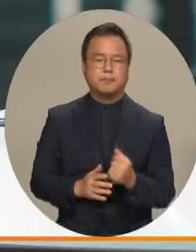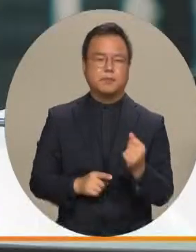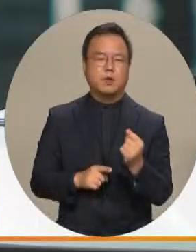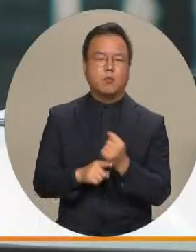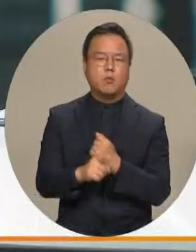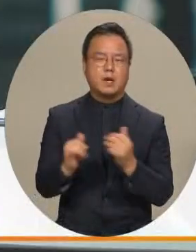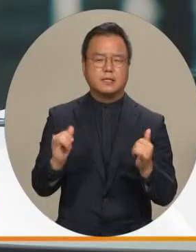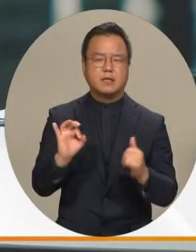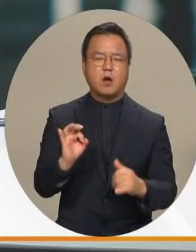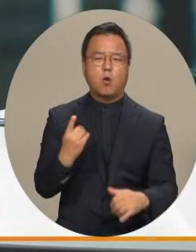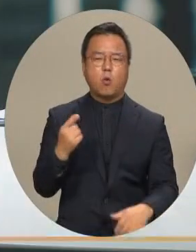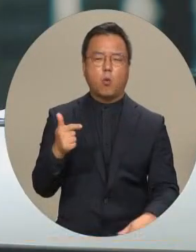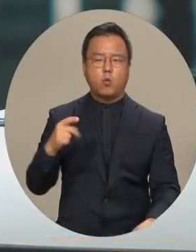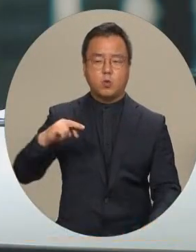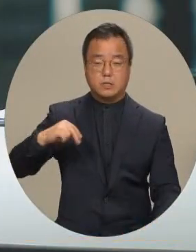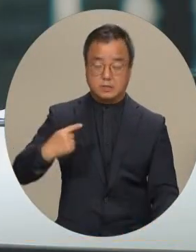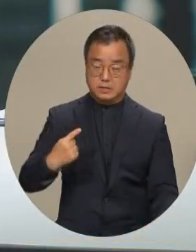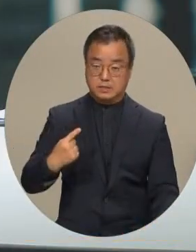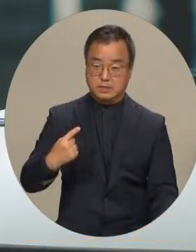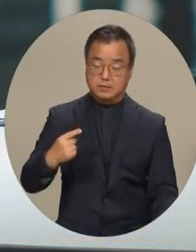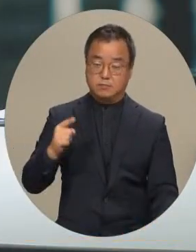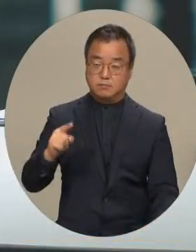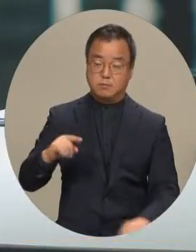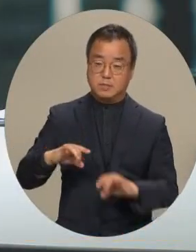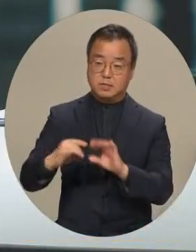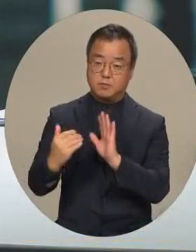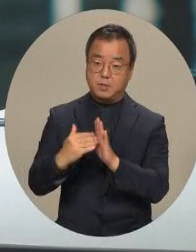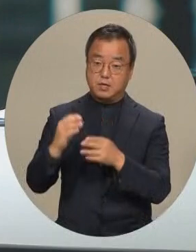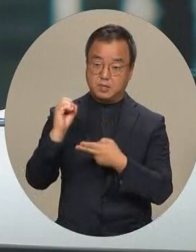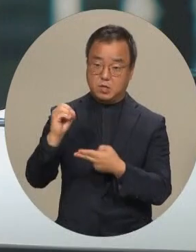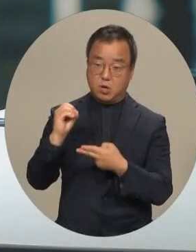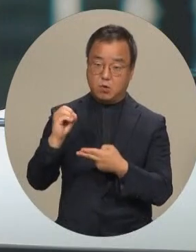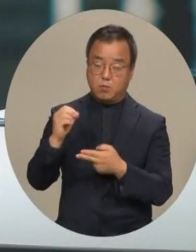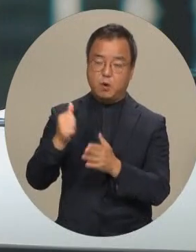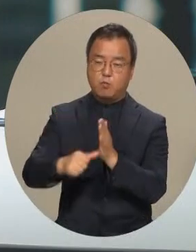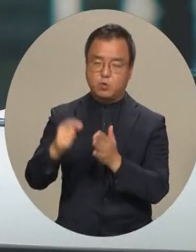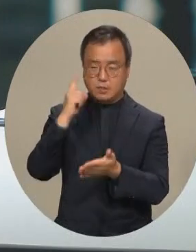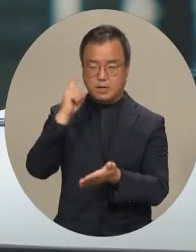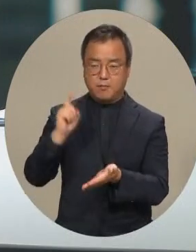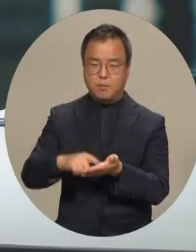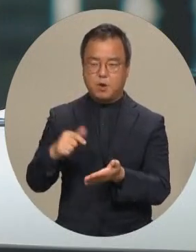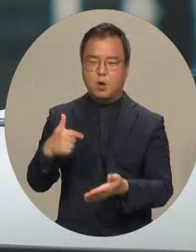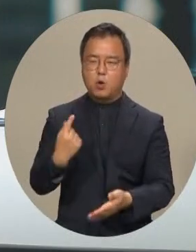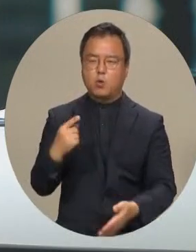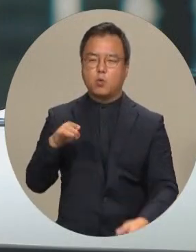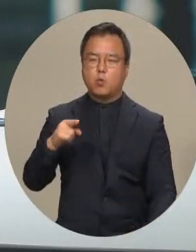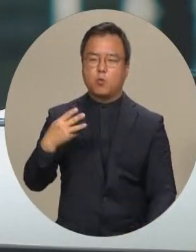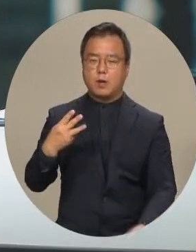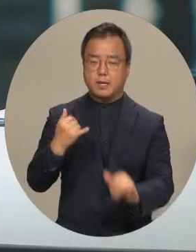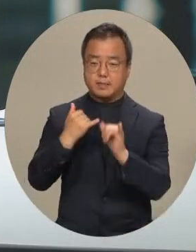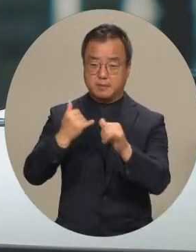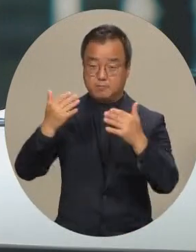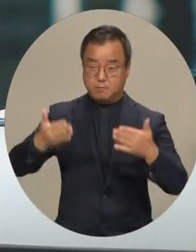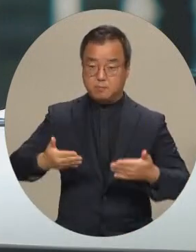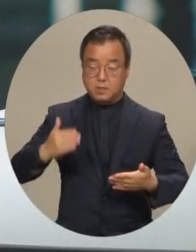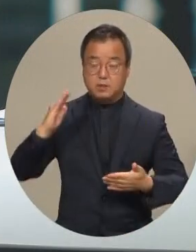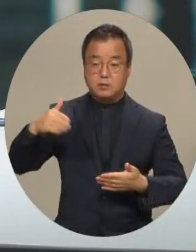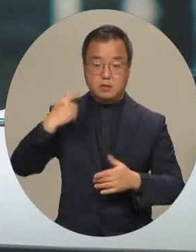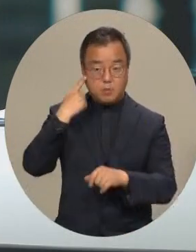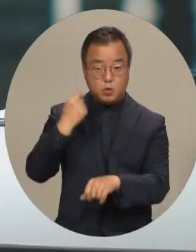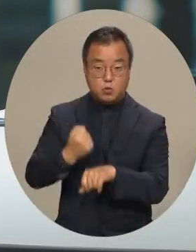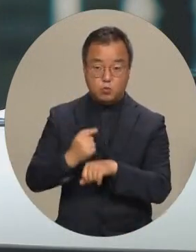과학자 5년 쓰는 초전도 현상의 발견한 공로를 인정받아서 노벨상까지 받았는데요 이후에는 어떤 연고들을 했습니까